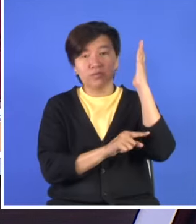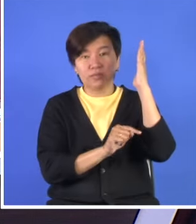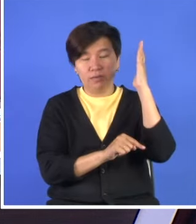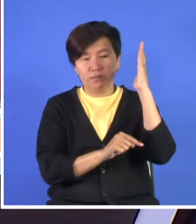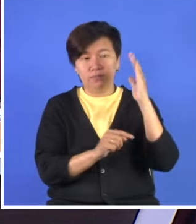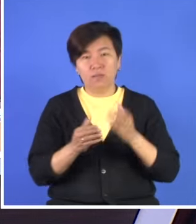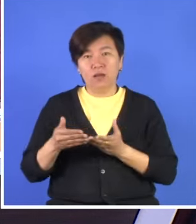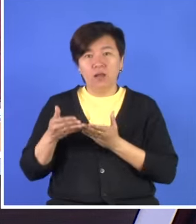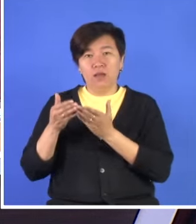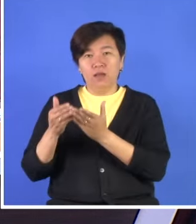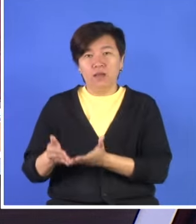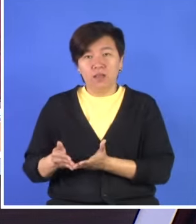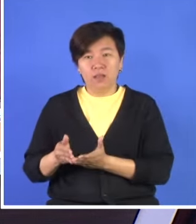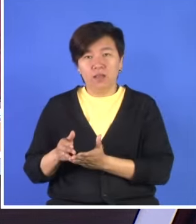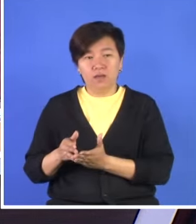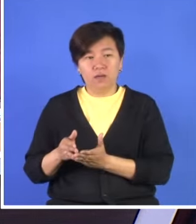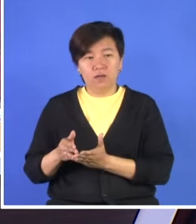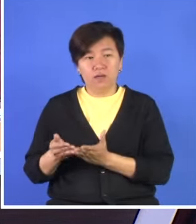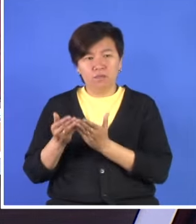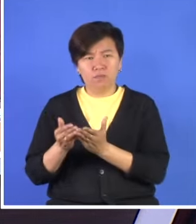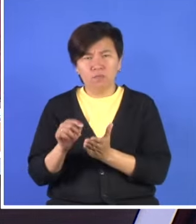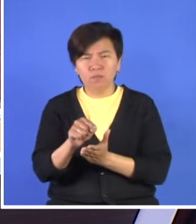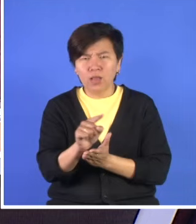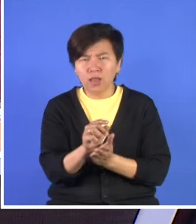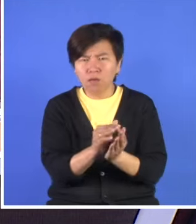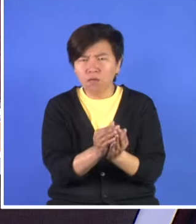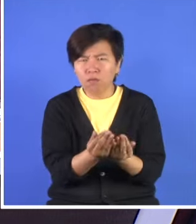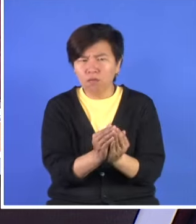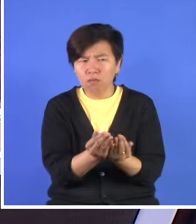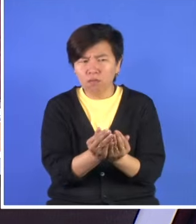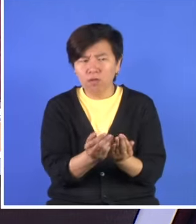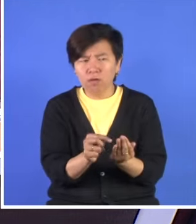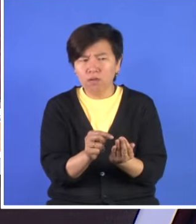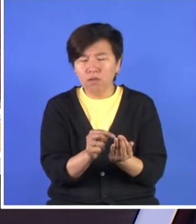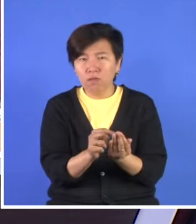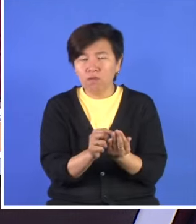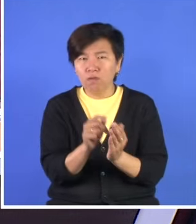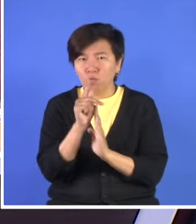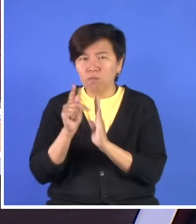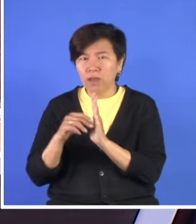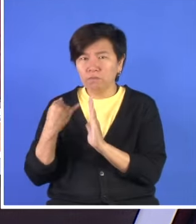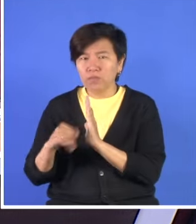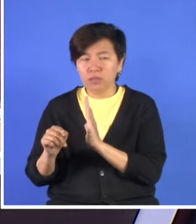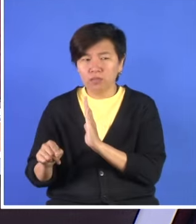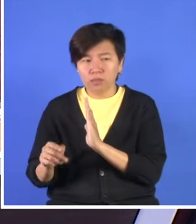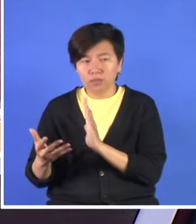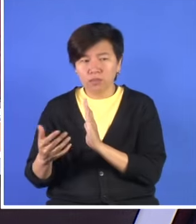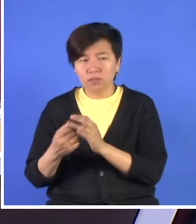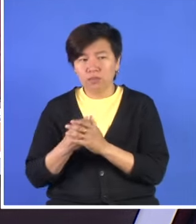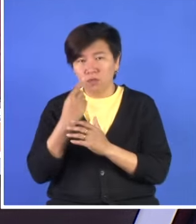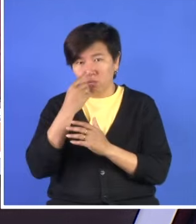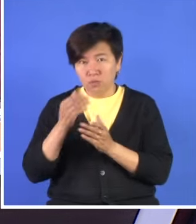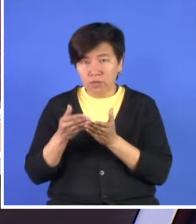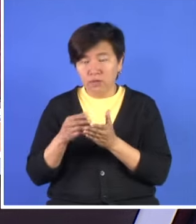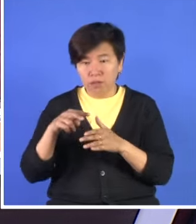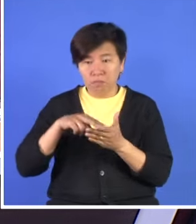ถื่อนไปลักลอบคราดหอยไปลักลอบคราดหอยก็ถูกเจ้าหน้าที่ไปตามจับกระโดดน้ำหนีเอ้า